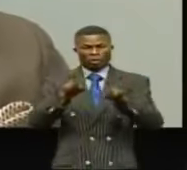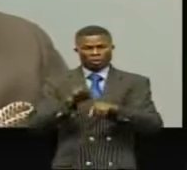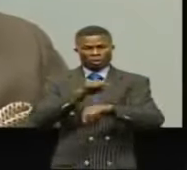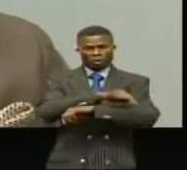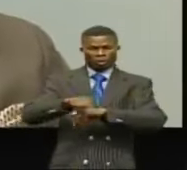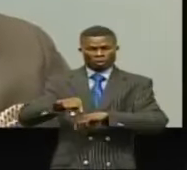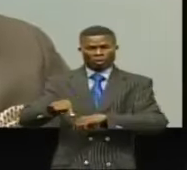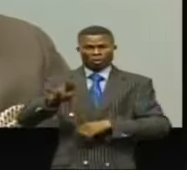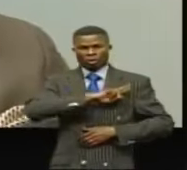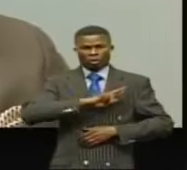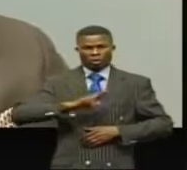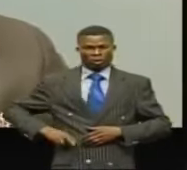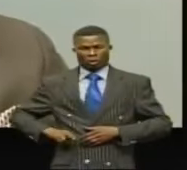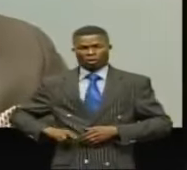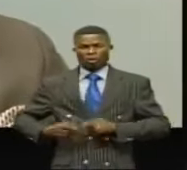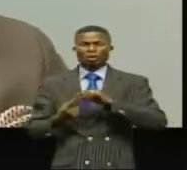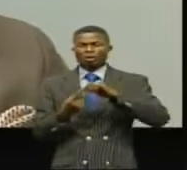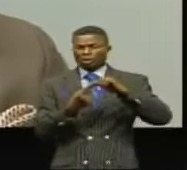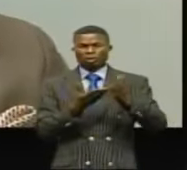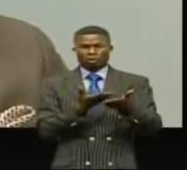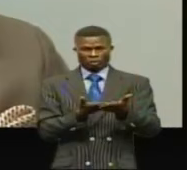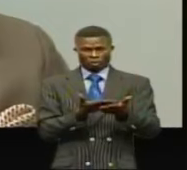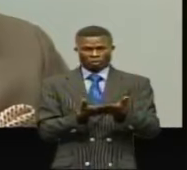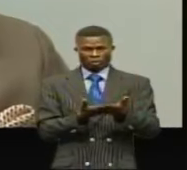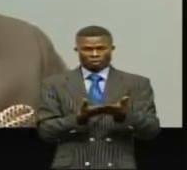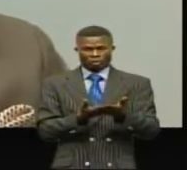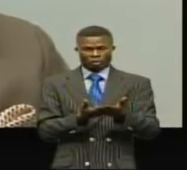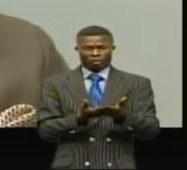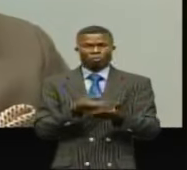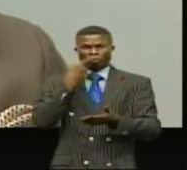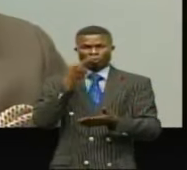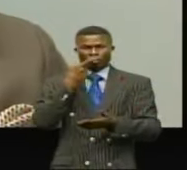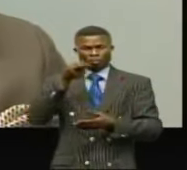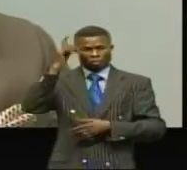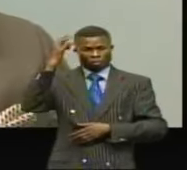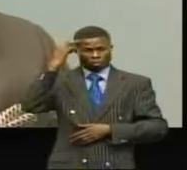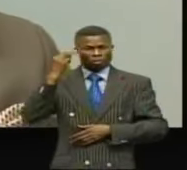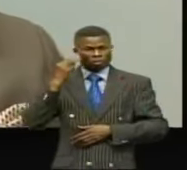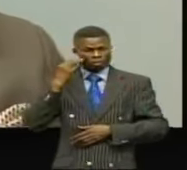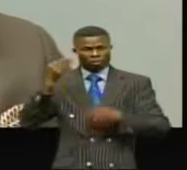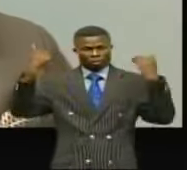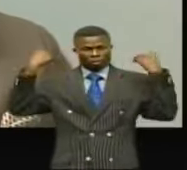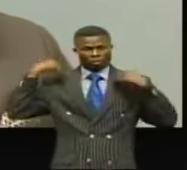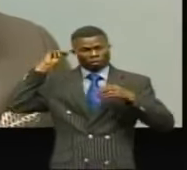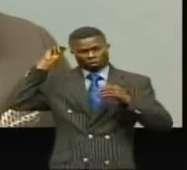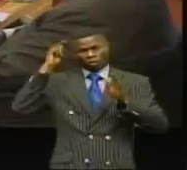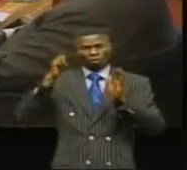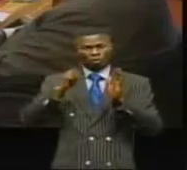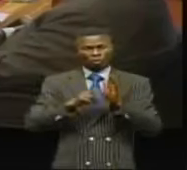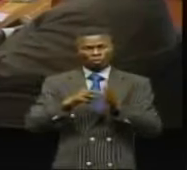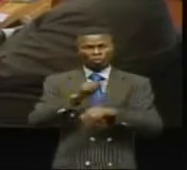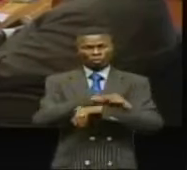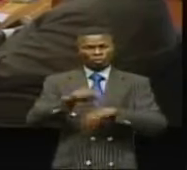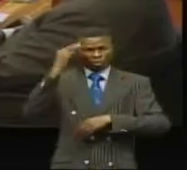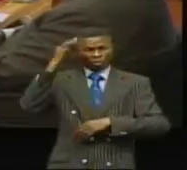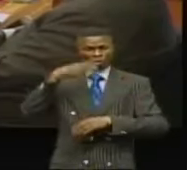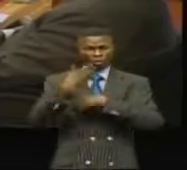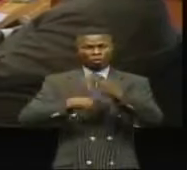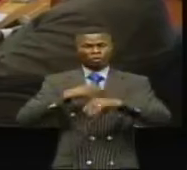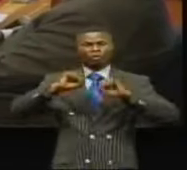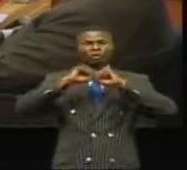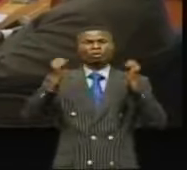de la République en particulier. Relayé par le premier ministre chef du gouvernement, le ministère des Affaires